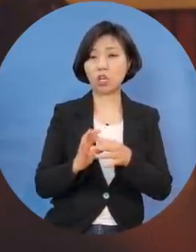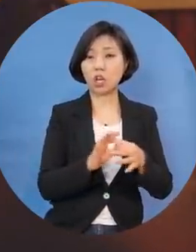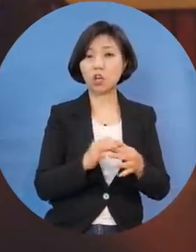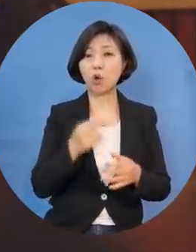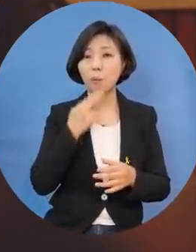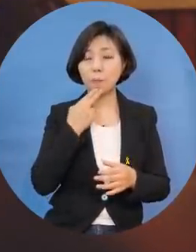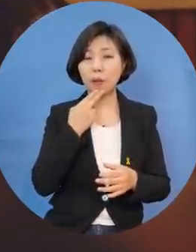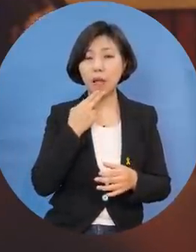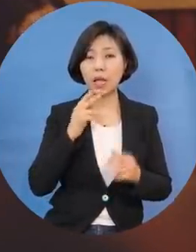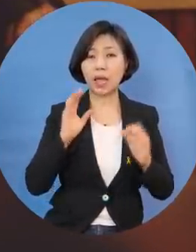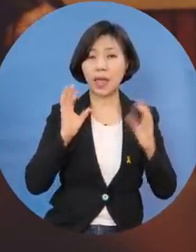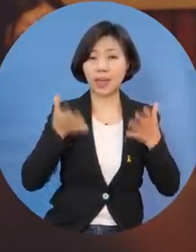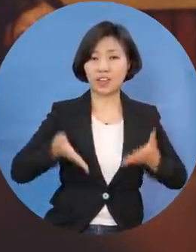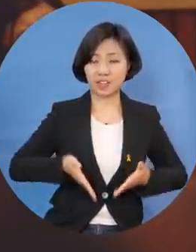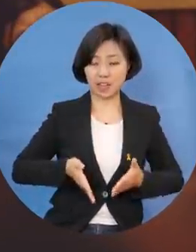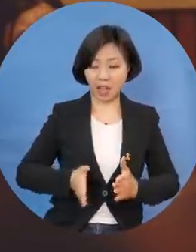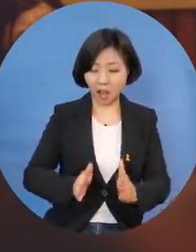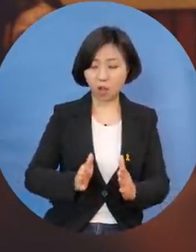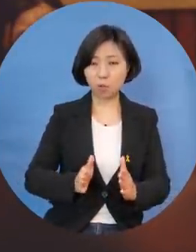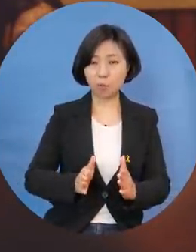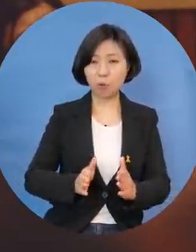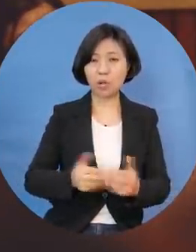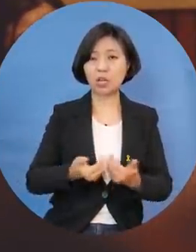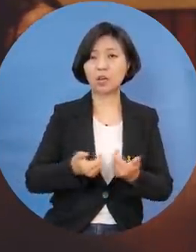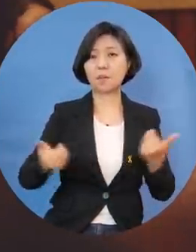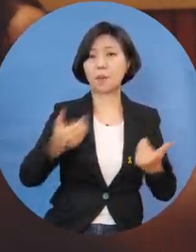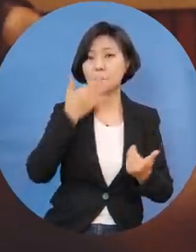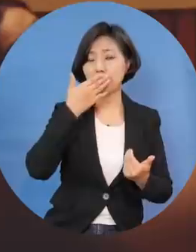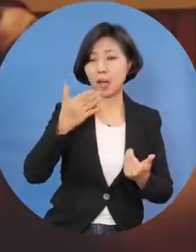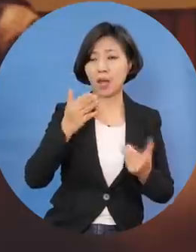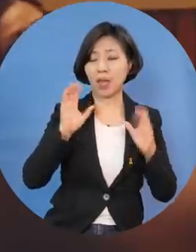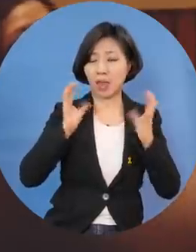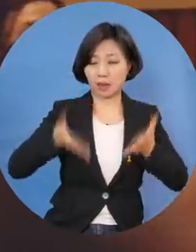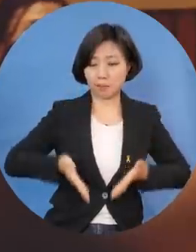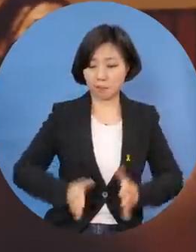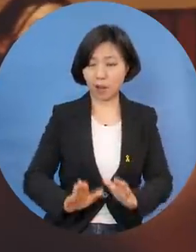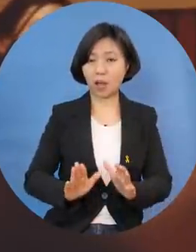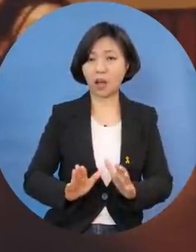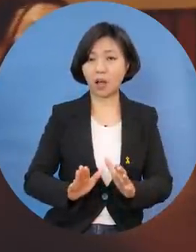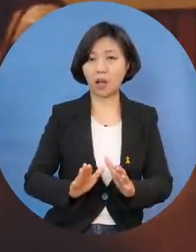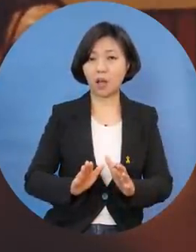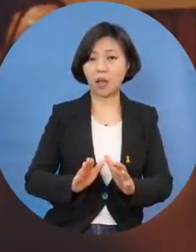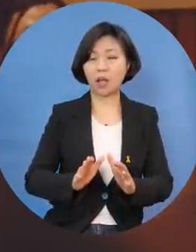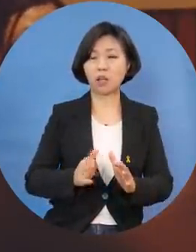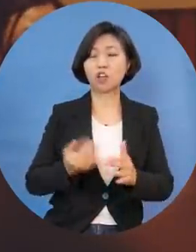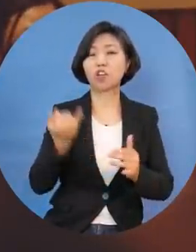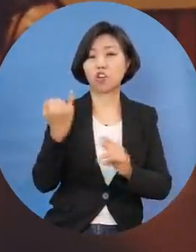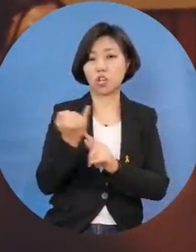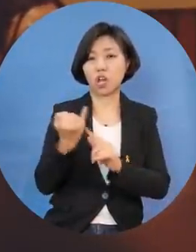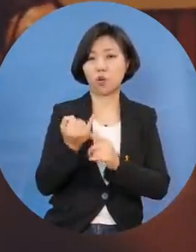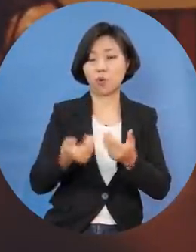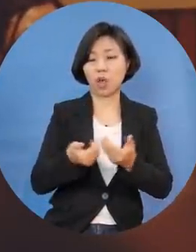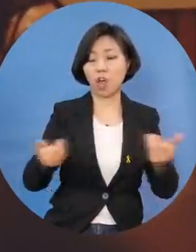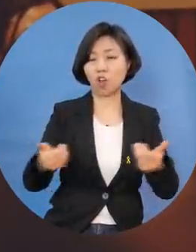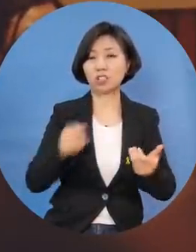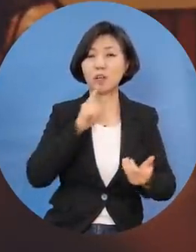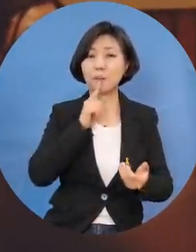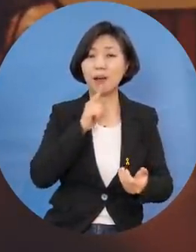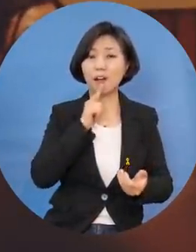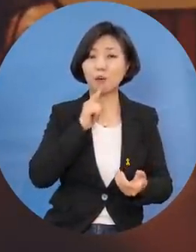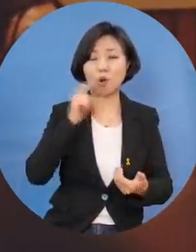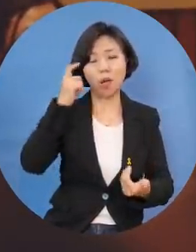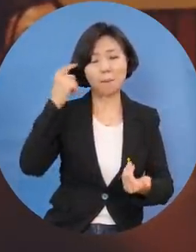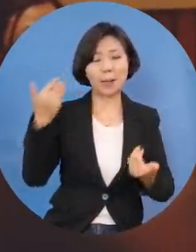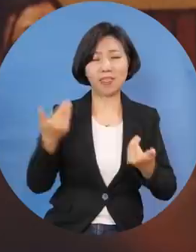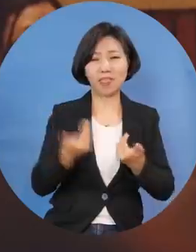연이 없다. 낳아도 이별 수가 있다. 그 말은 자식을 낳아준 여자와 헤어진다. 뭐 그렇게